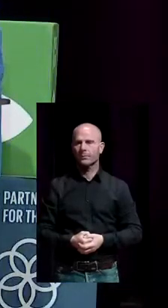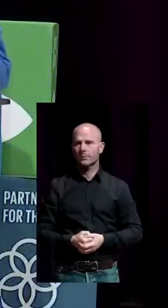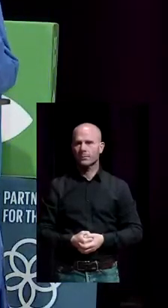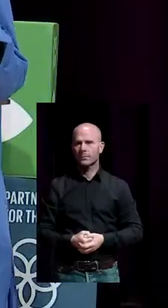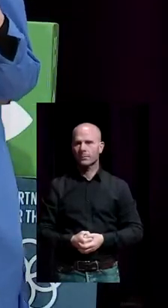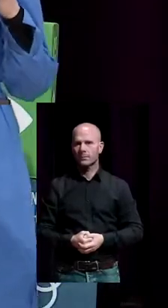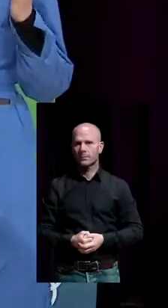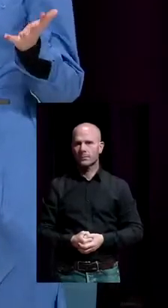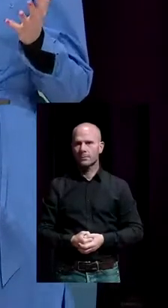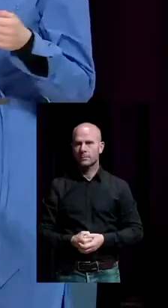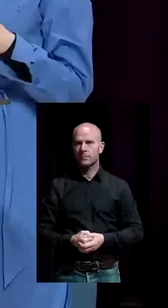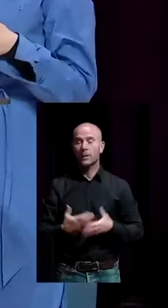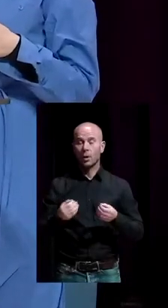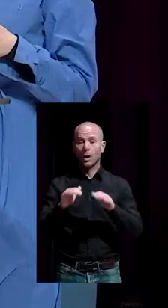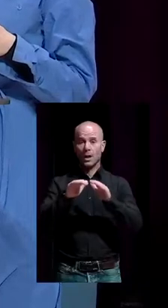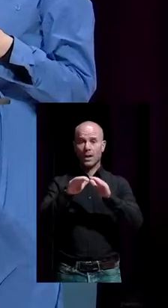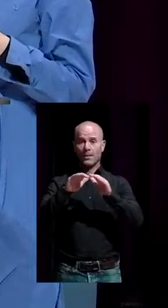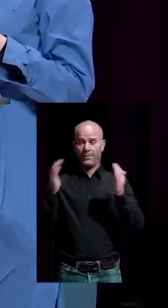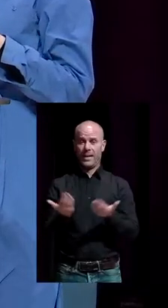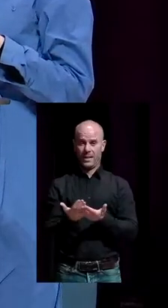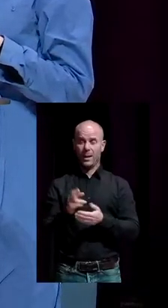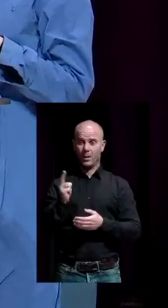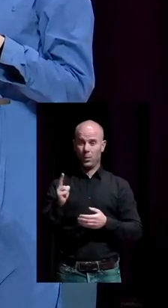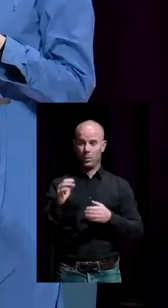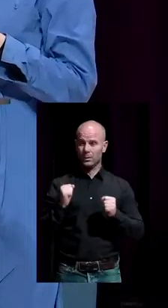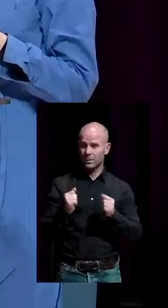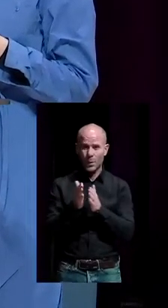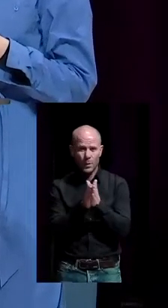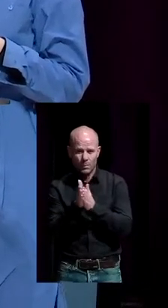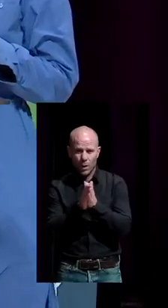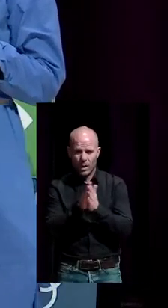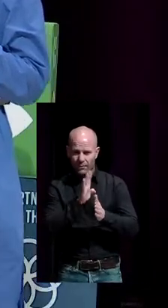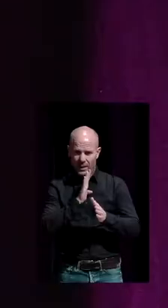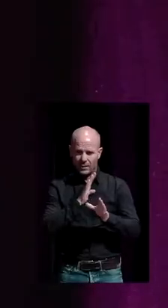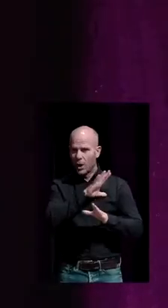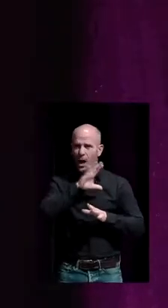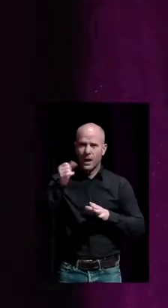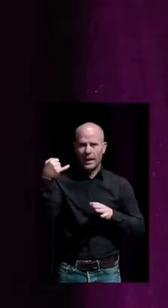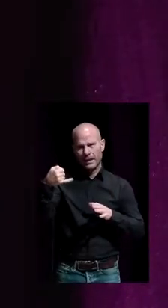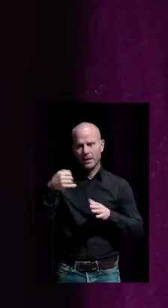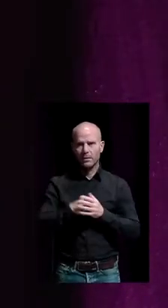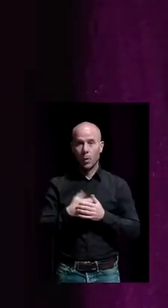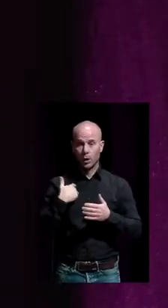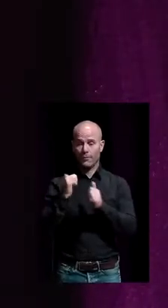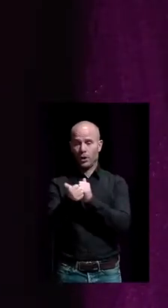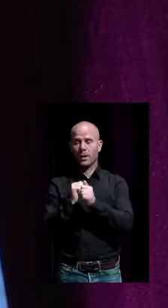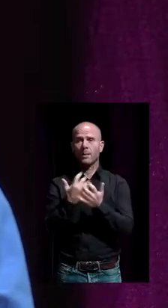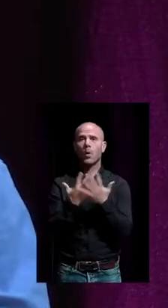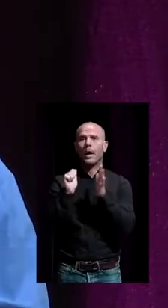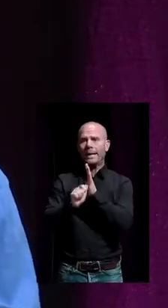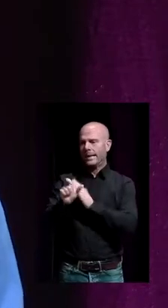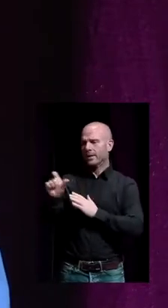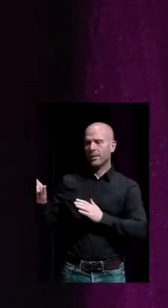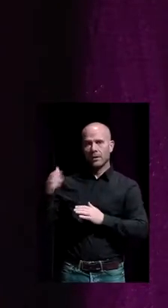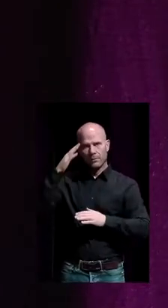Ja, och världen står inför stora utmaningar. Och jag som företrädare för så många elever vet